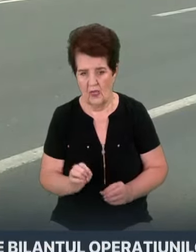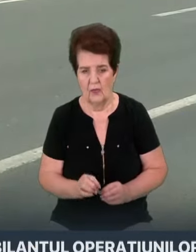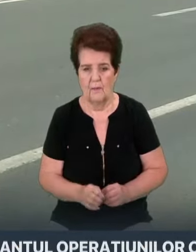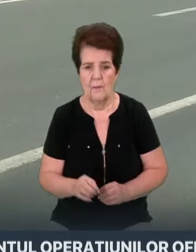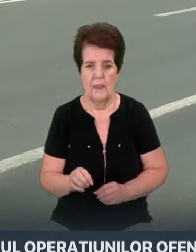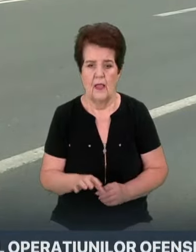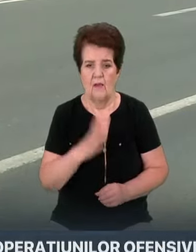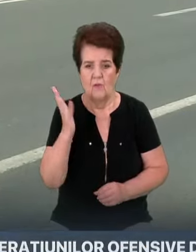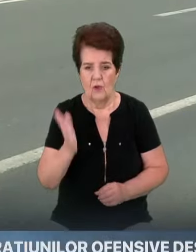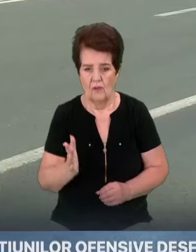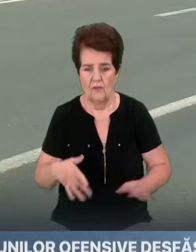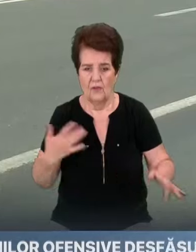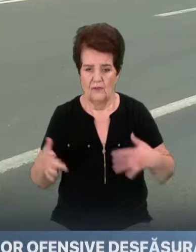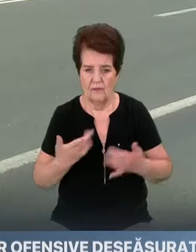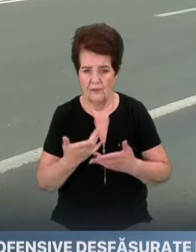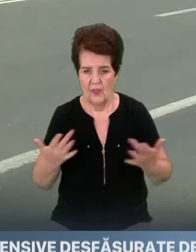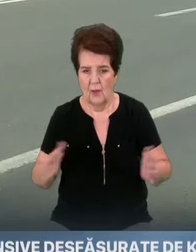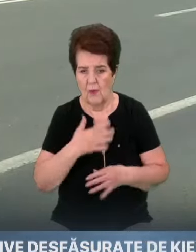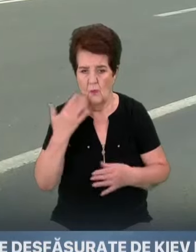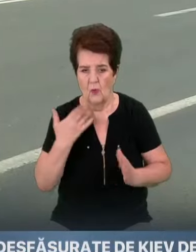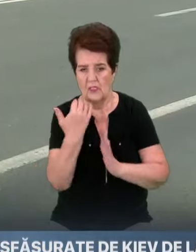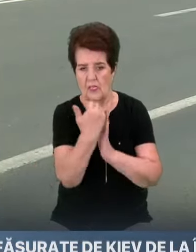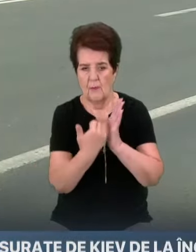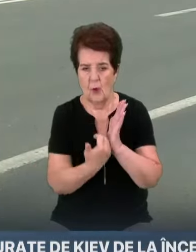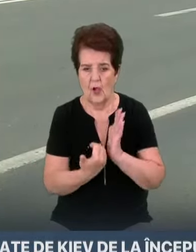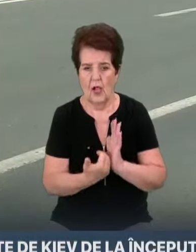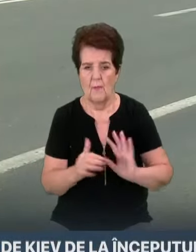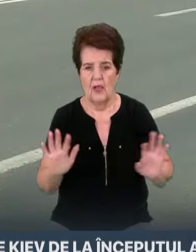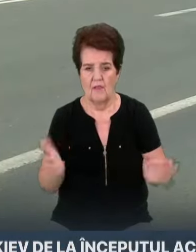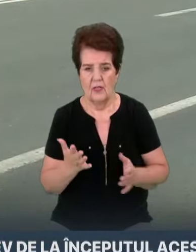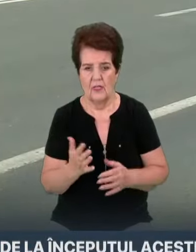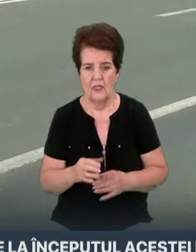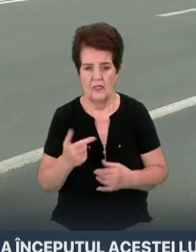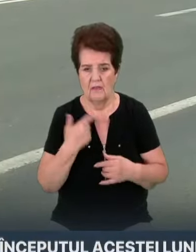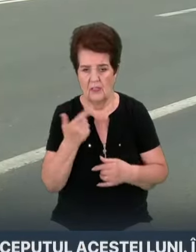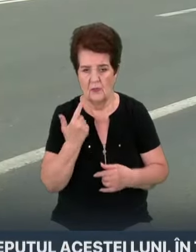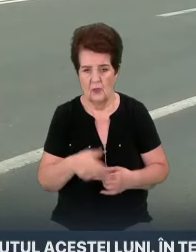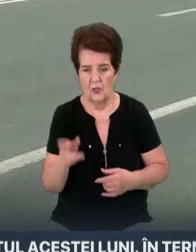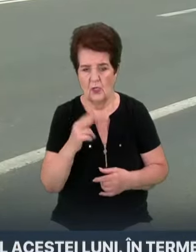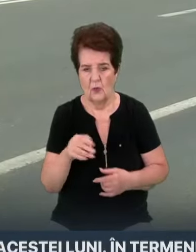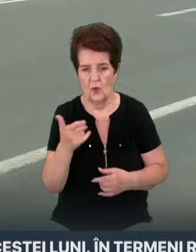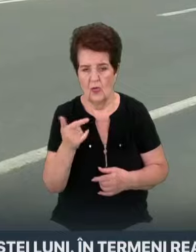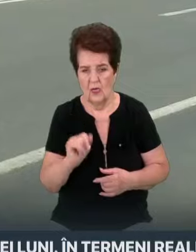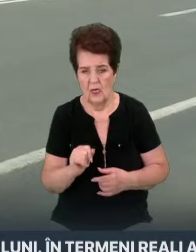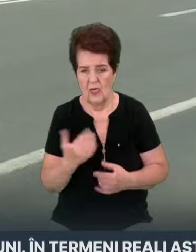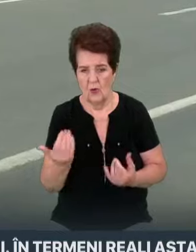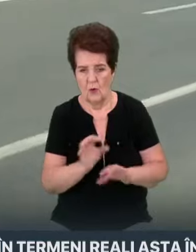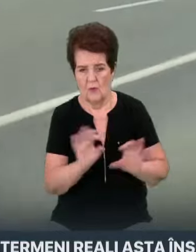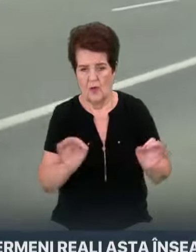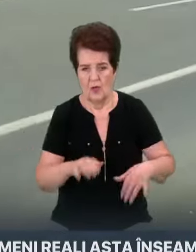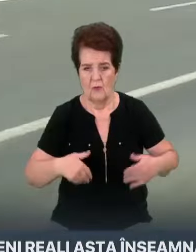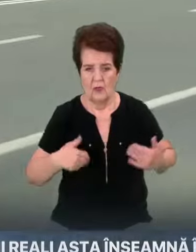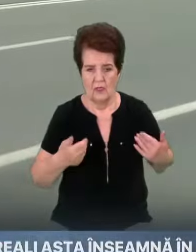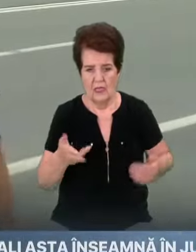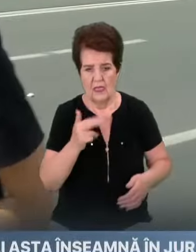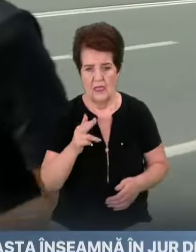de excepție. Mai multe despre programul evenimentelor ne va spune Daniel Vodă, purtătorul de cuvânt a Guvernului. Bună, Daniel,